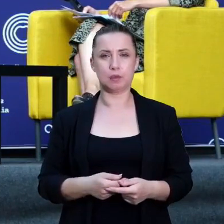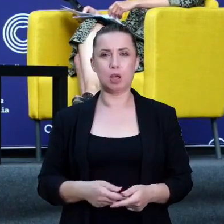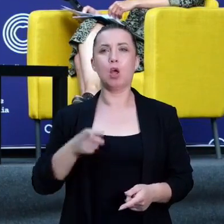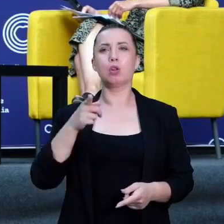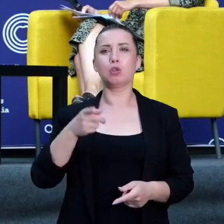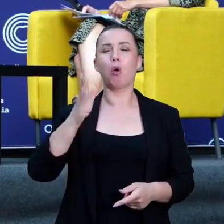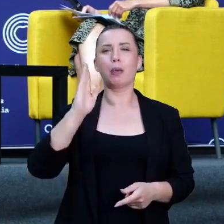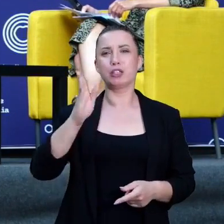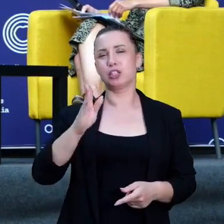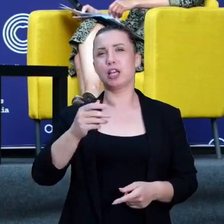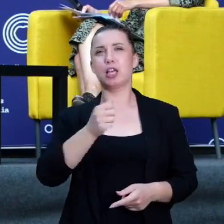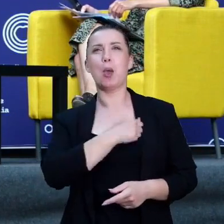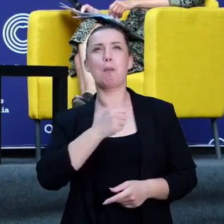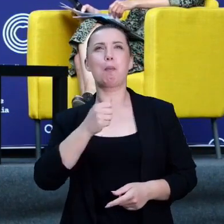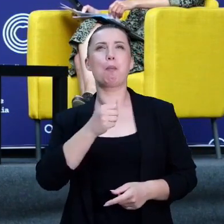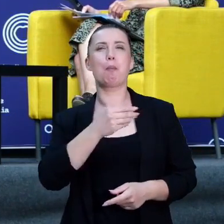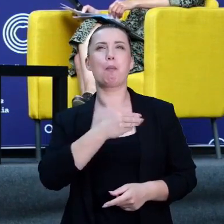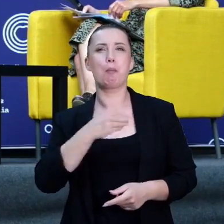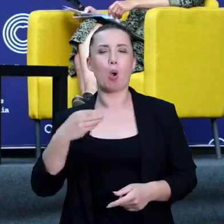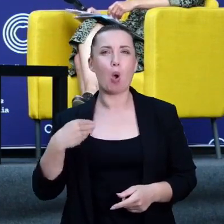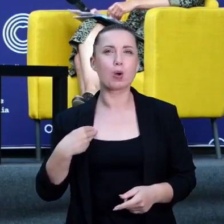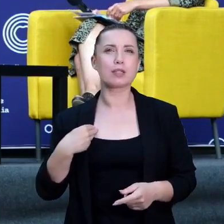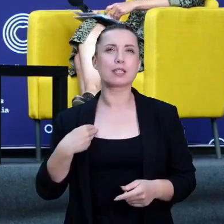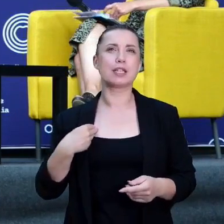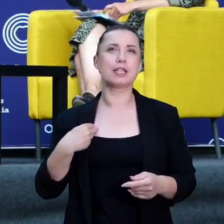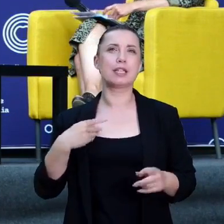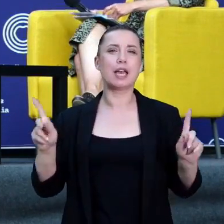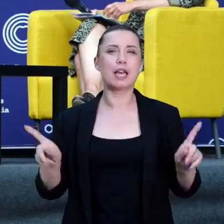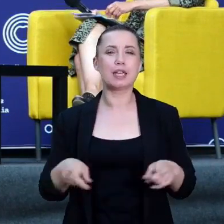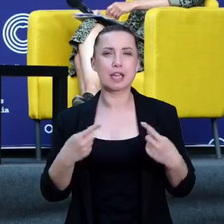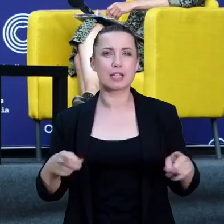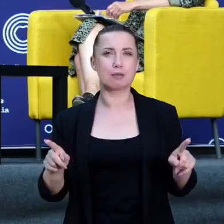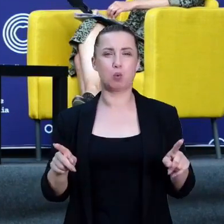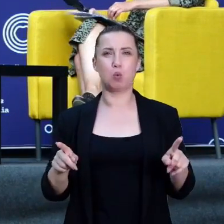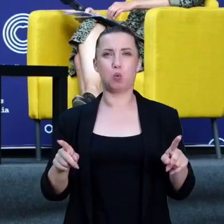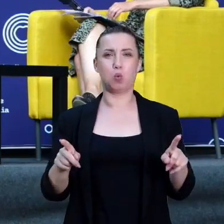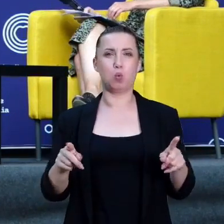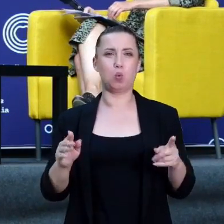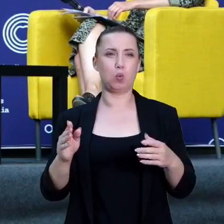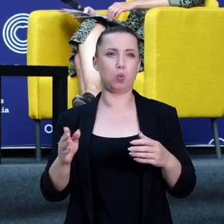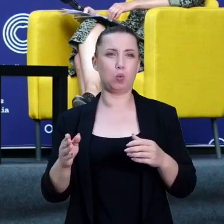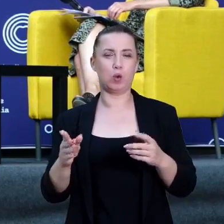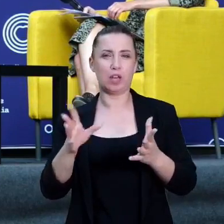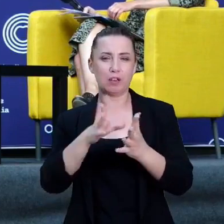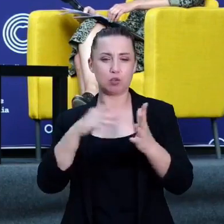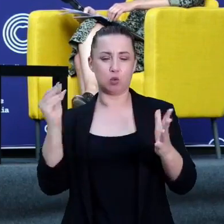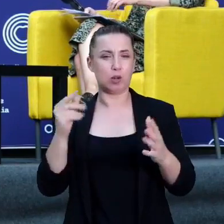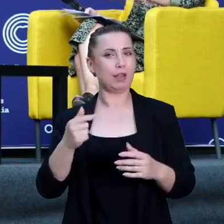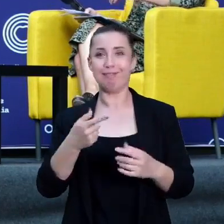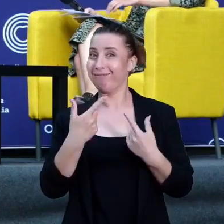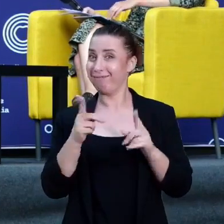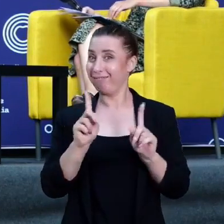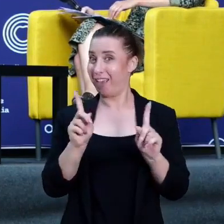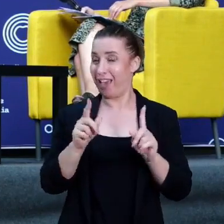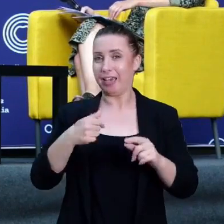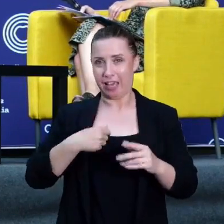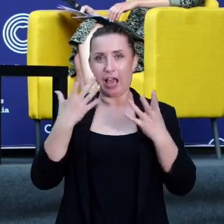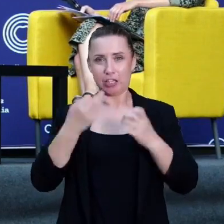polską Bananaramą albo jakimś innym zespołem, na którym możemy się wzorować. Ja chciałam bardzo, żebyśmy były oryginalnym polskim